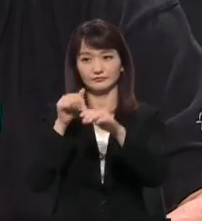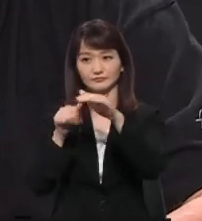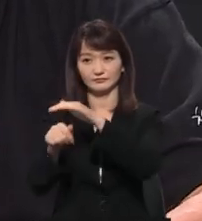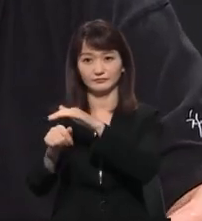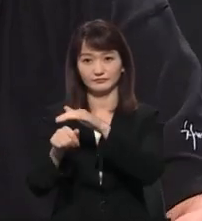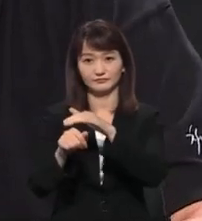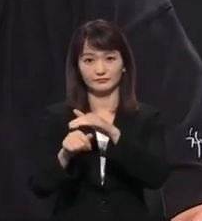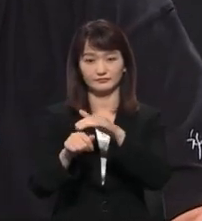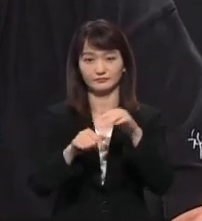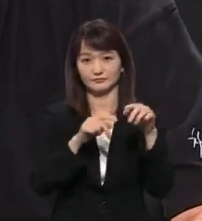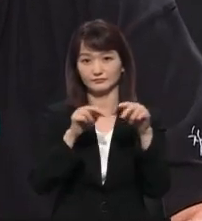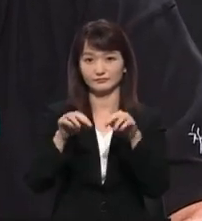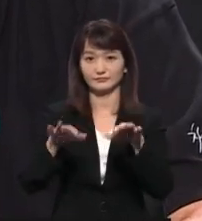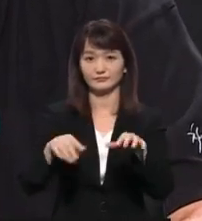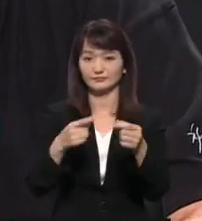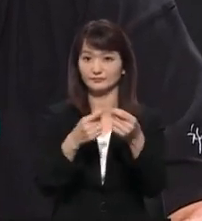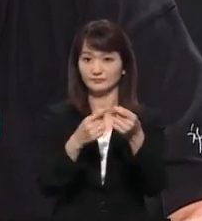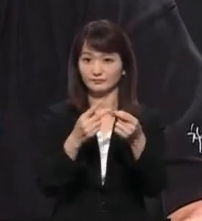토론회를